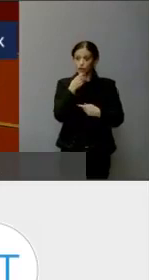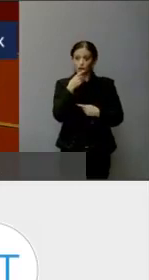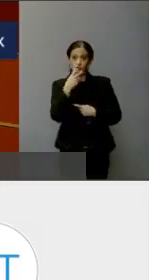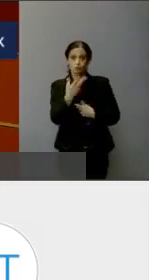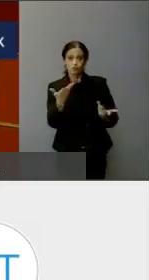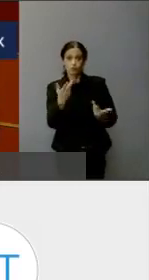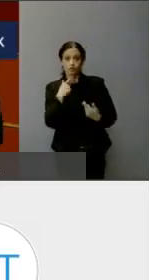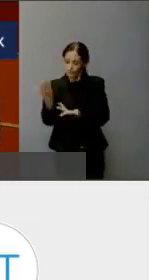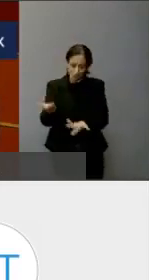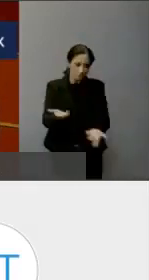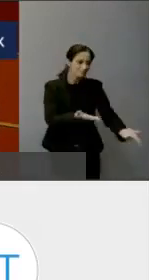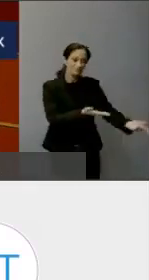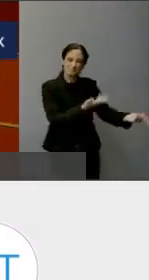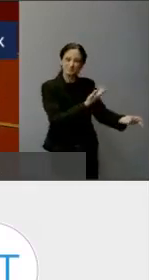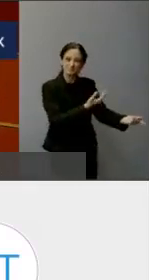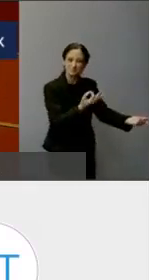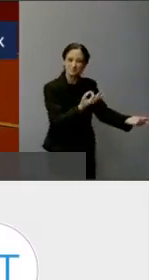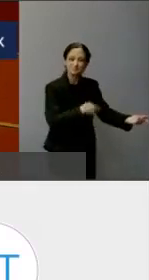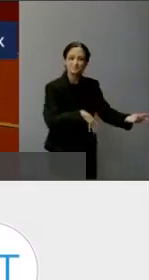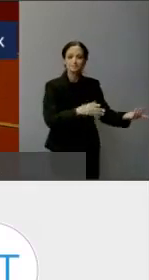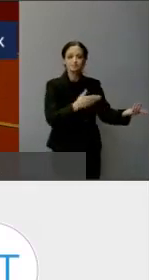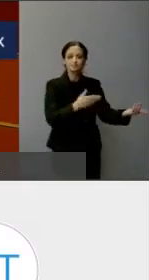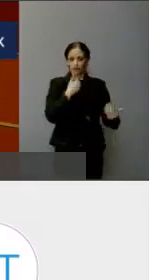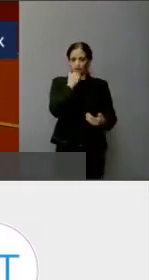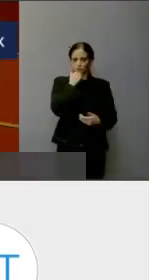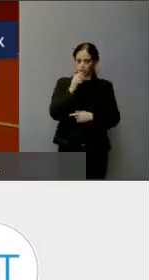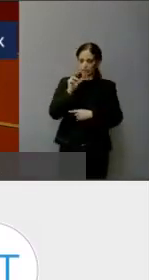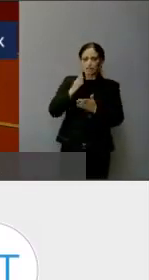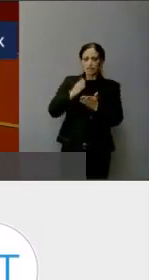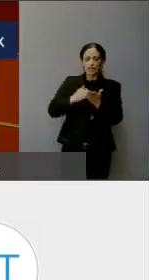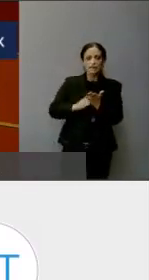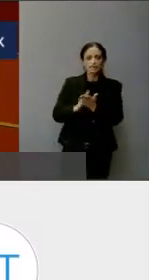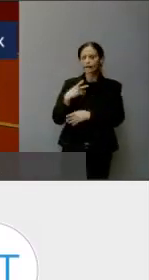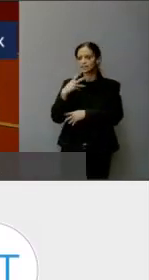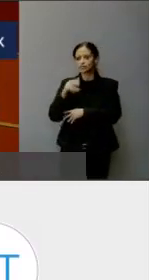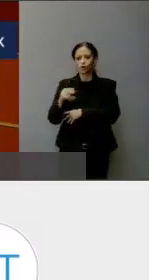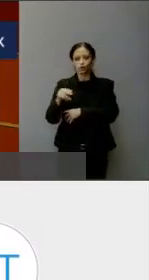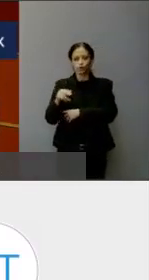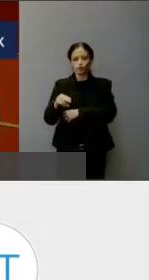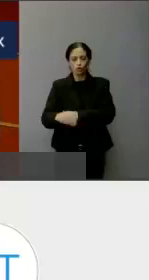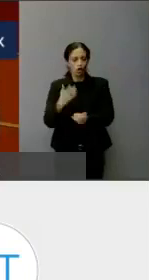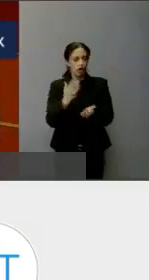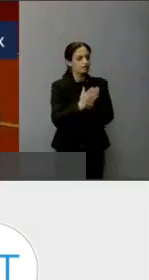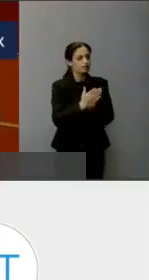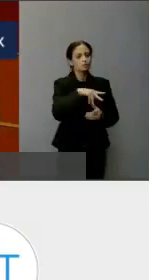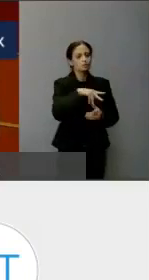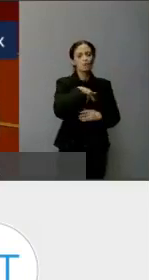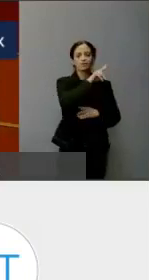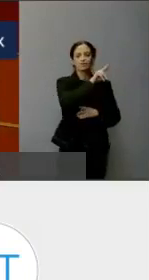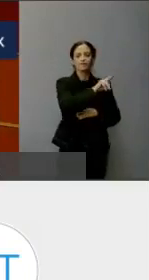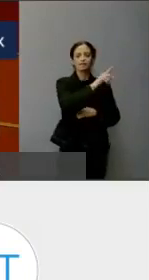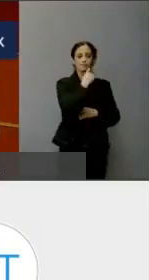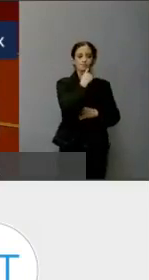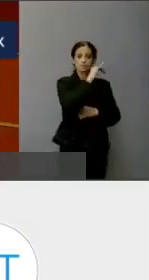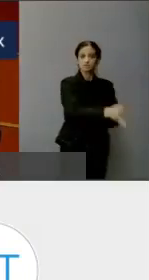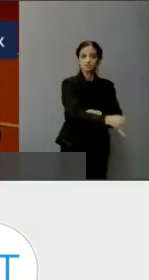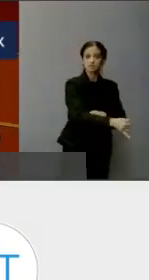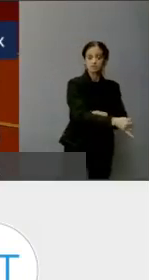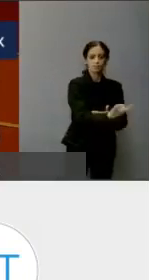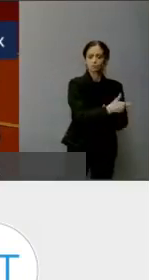perché dopo 30 anni di no questa amministrazione ha detto di sì al proprietario della tesi ma noi non lo sappiamo